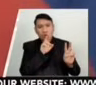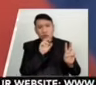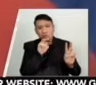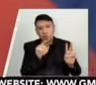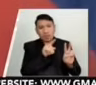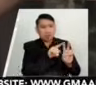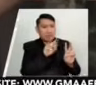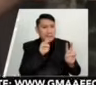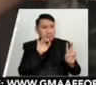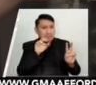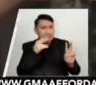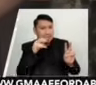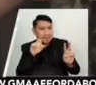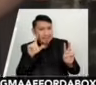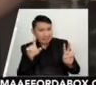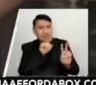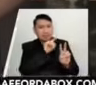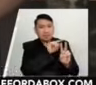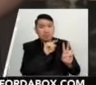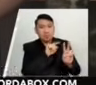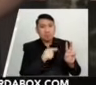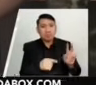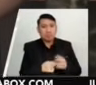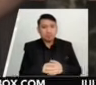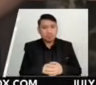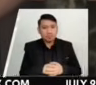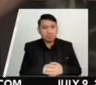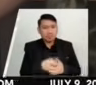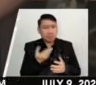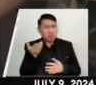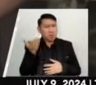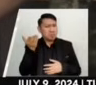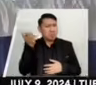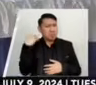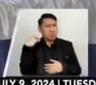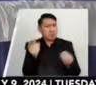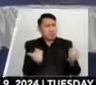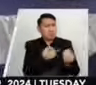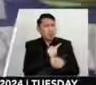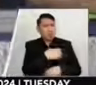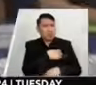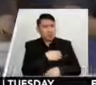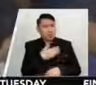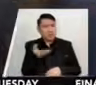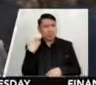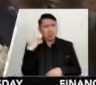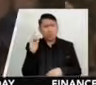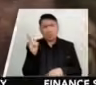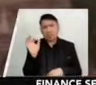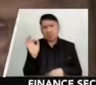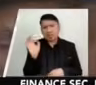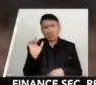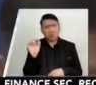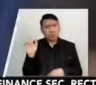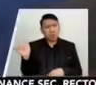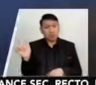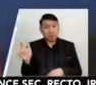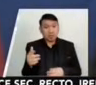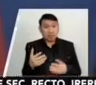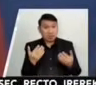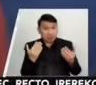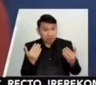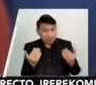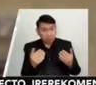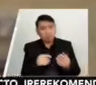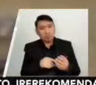Giang. Nag-awol at tatanggal sila sa serbisyo noong 2019 at 2020. At base sa kanilang investigasyon, ang ugat daw